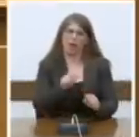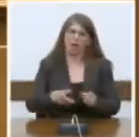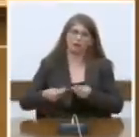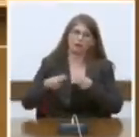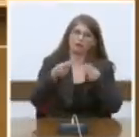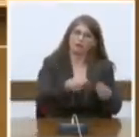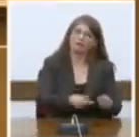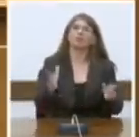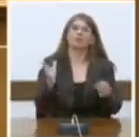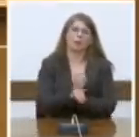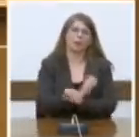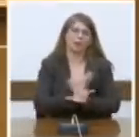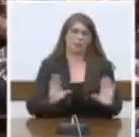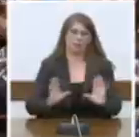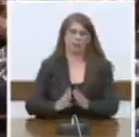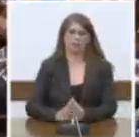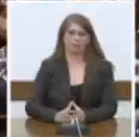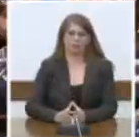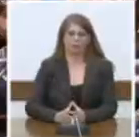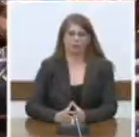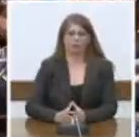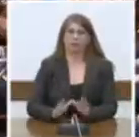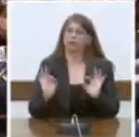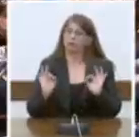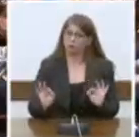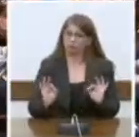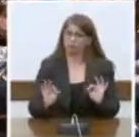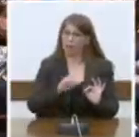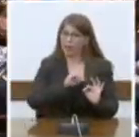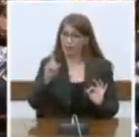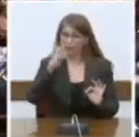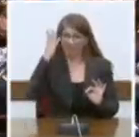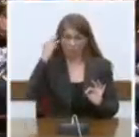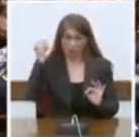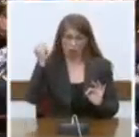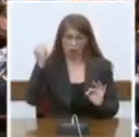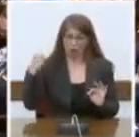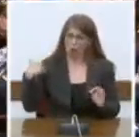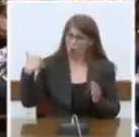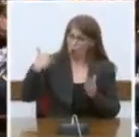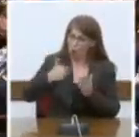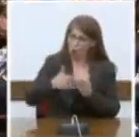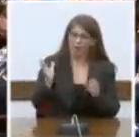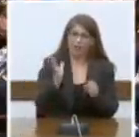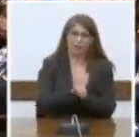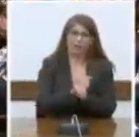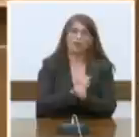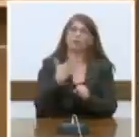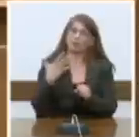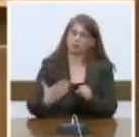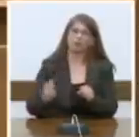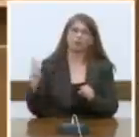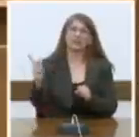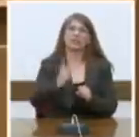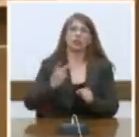και το πετύχαμε. Και μάλιστα, για να μην ξεχνιόμαστε, όλα αυτά τα καταφέραμε έχοντας την κοινωνία